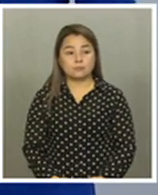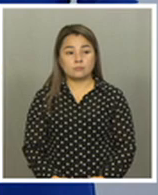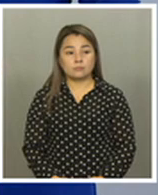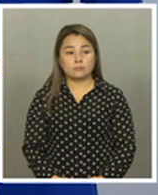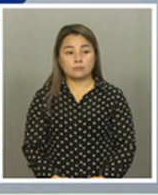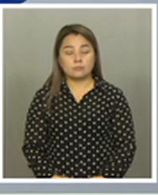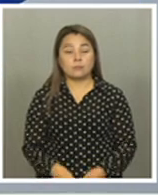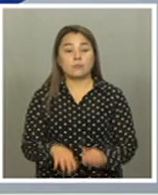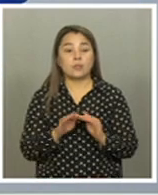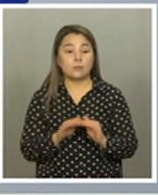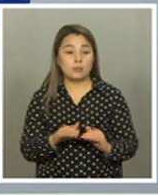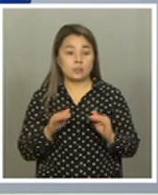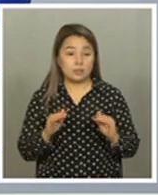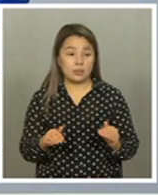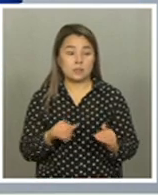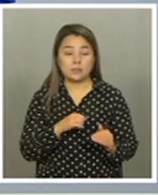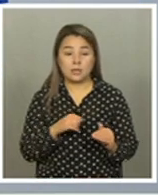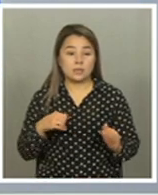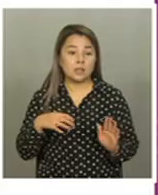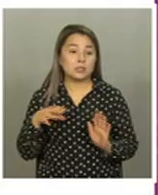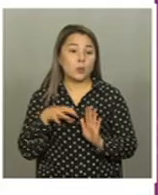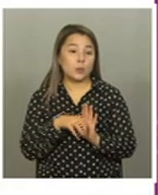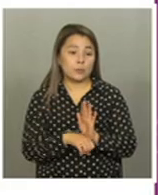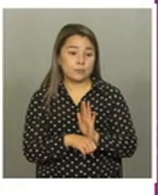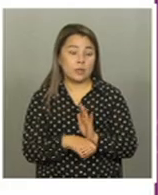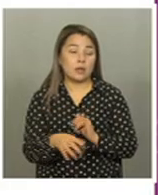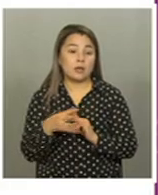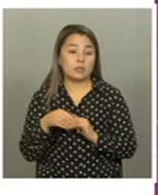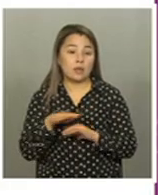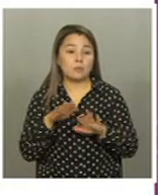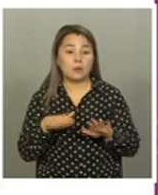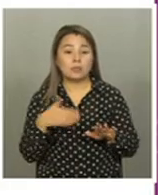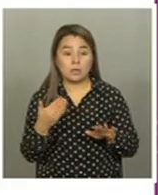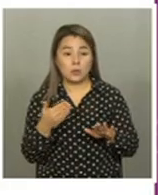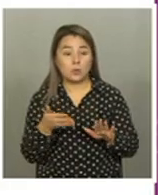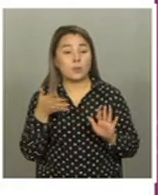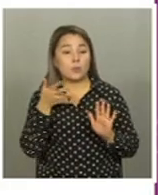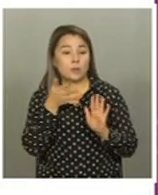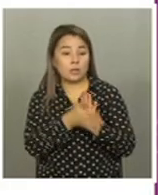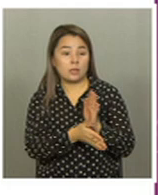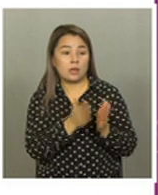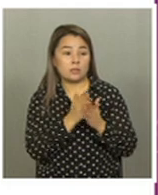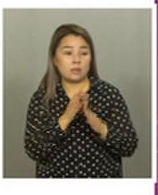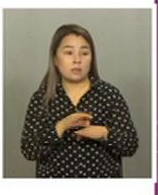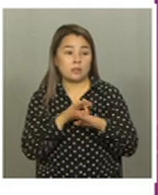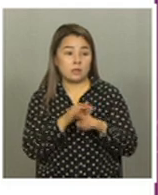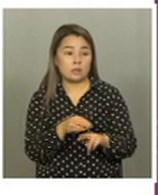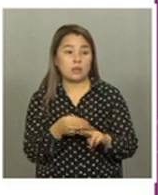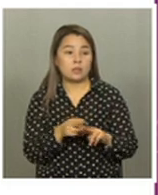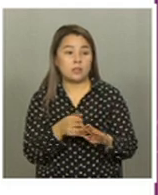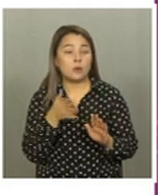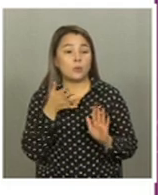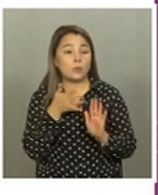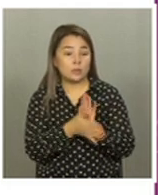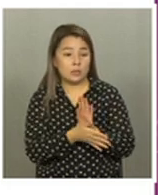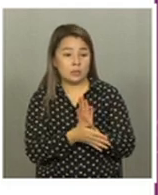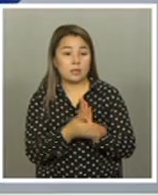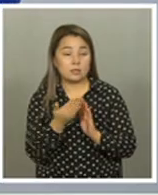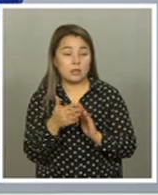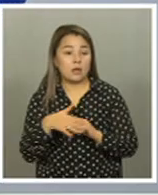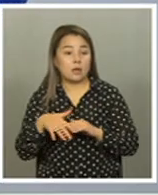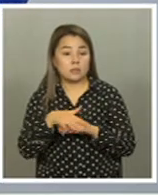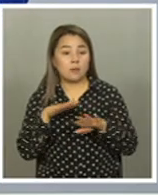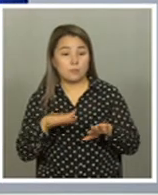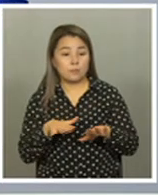Балалар, ең соңғы аймақ ол өткізу аймағы. Өткізу аймағында бүкіл